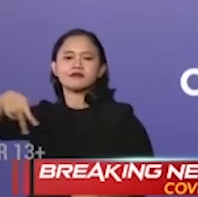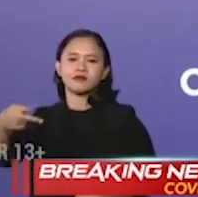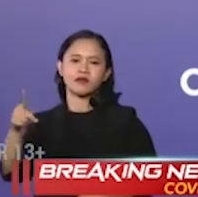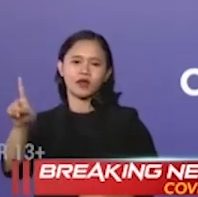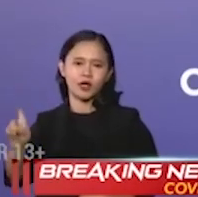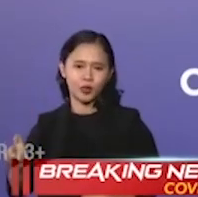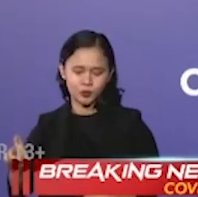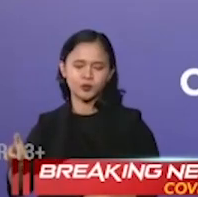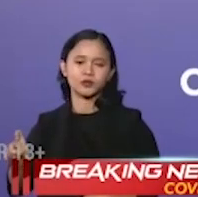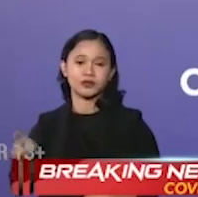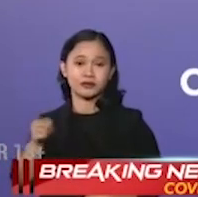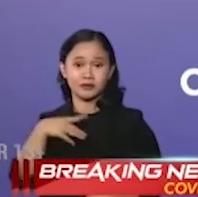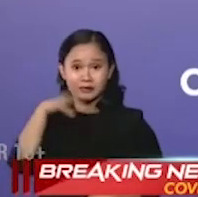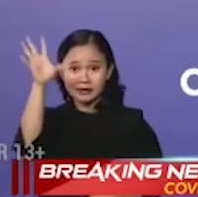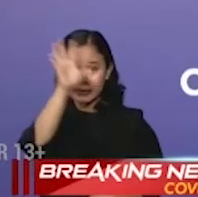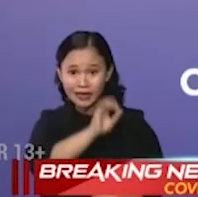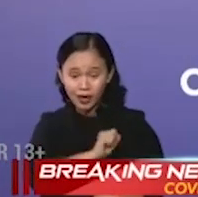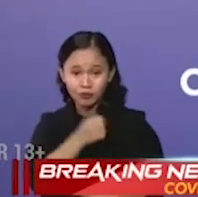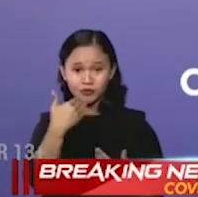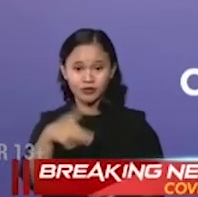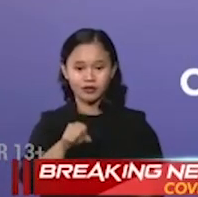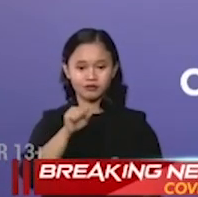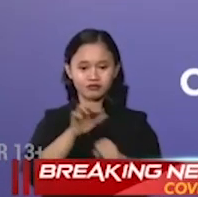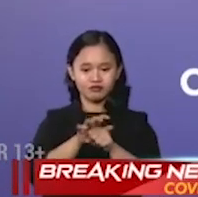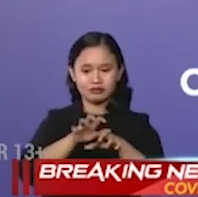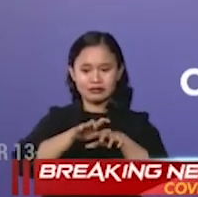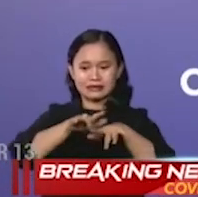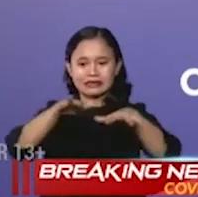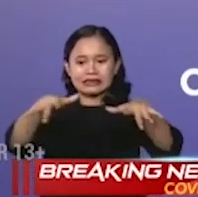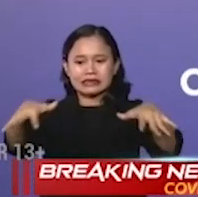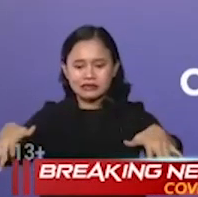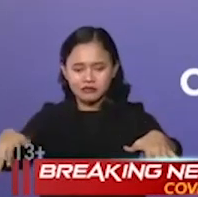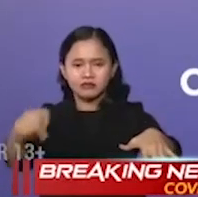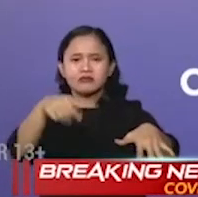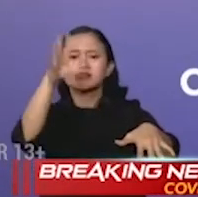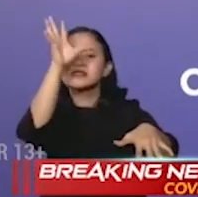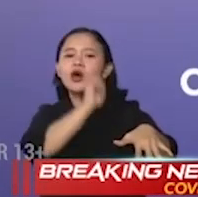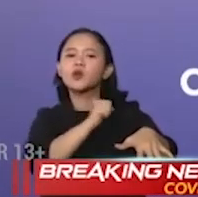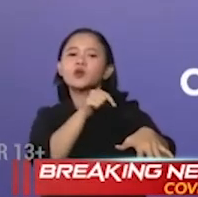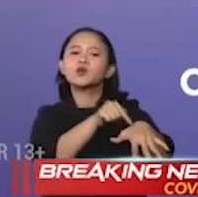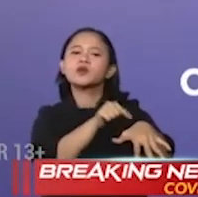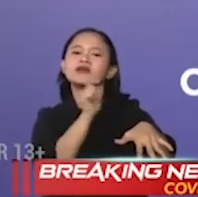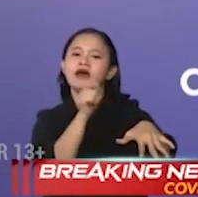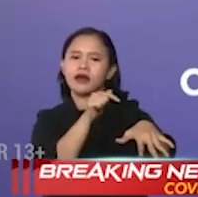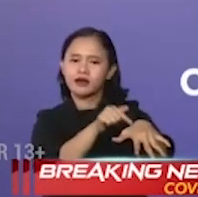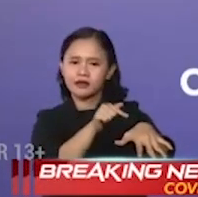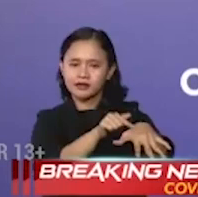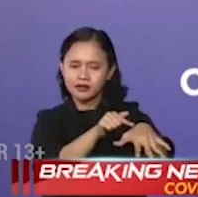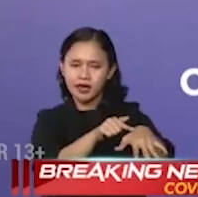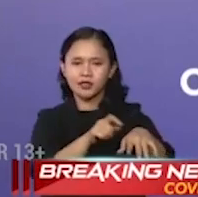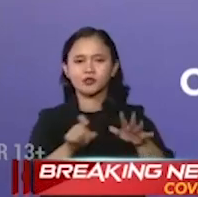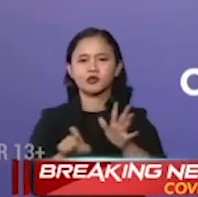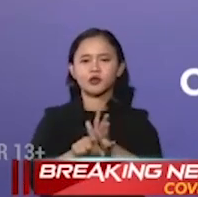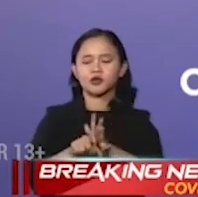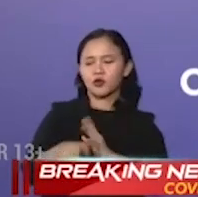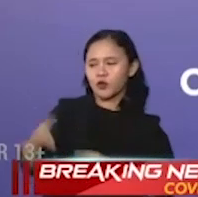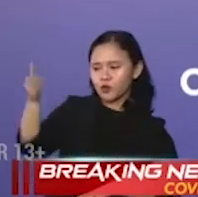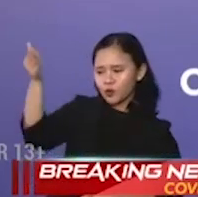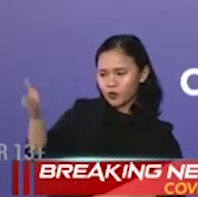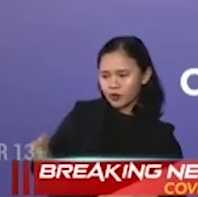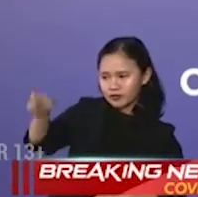Bagaimana mekanisme penularan kofic 19 ini yang ditularkan oleh orang yang positif